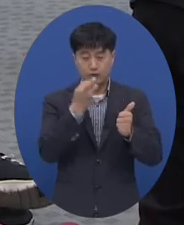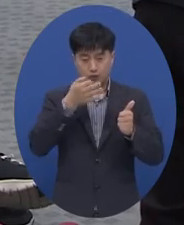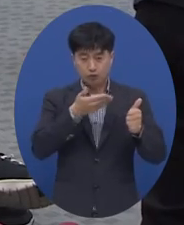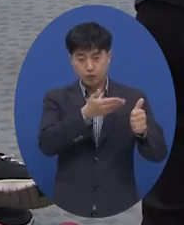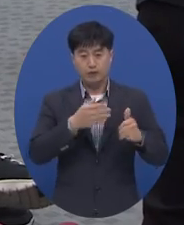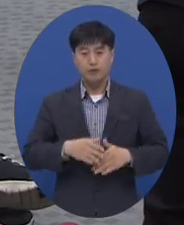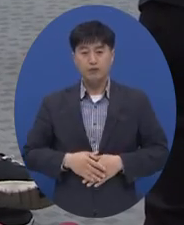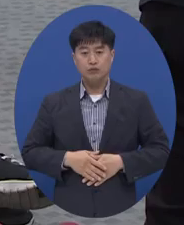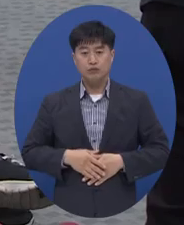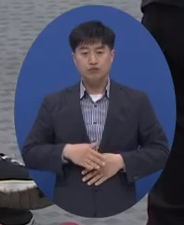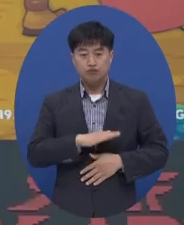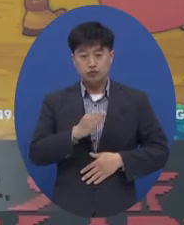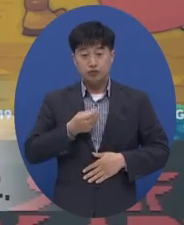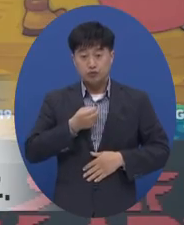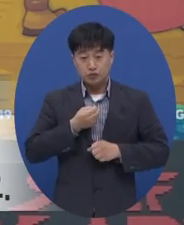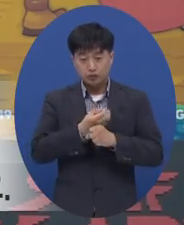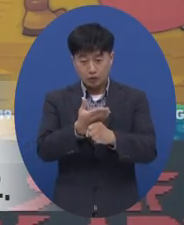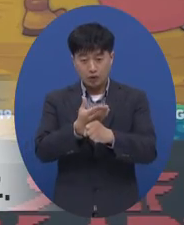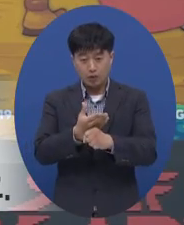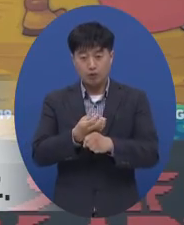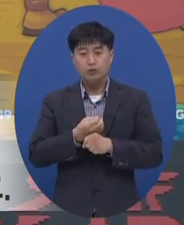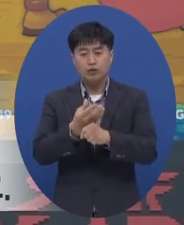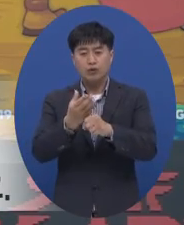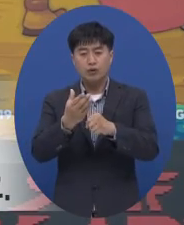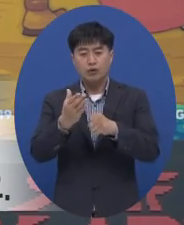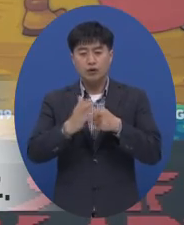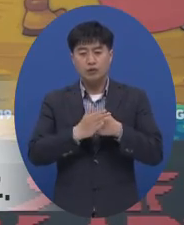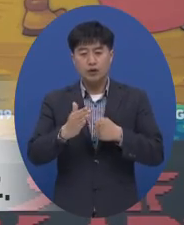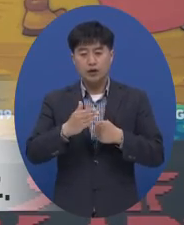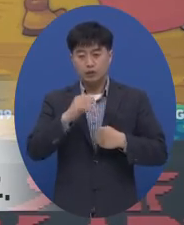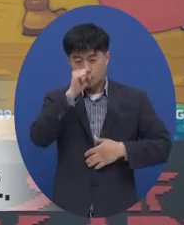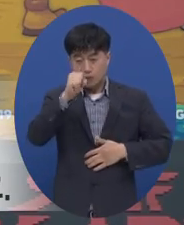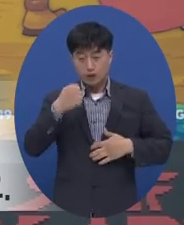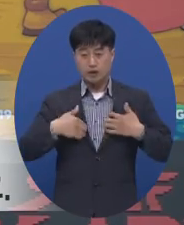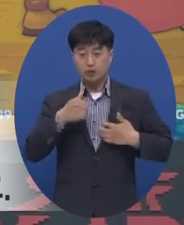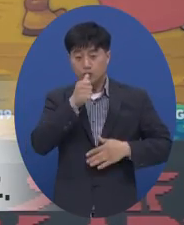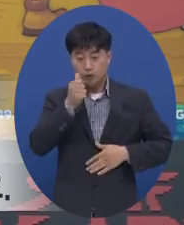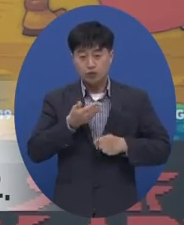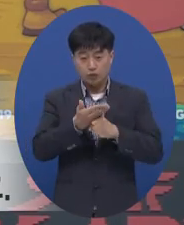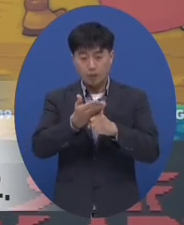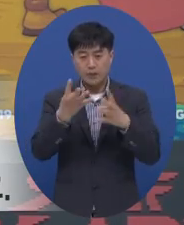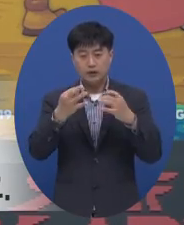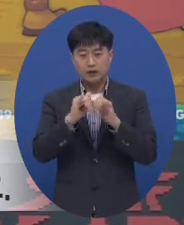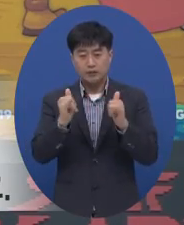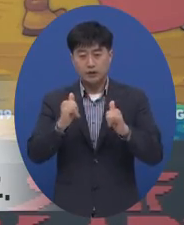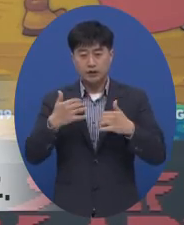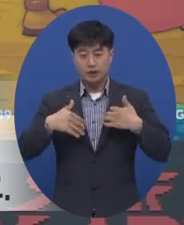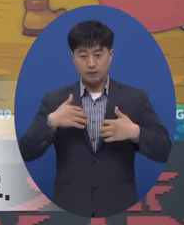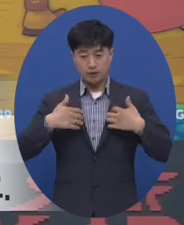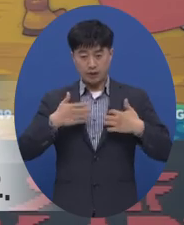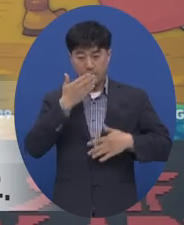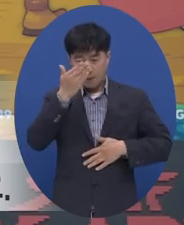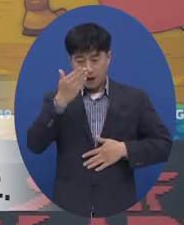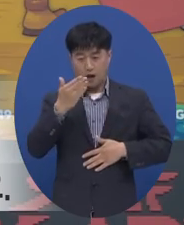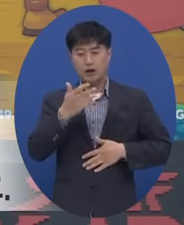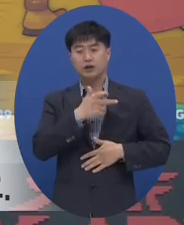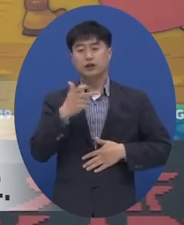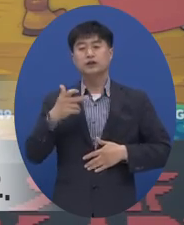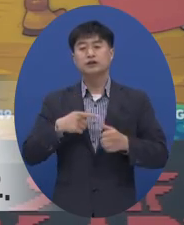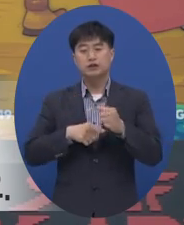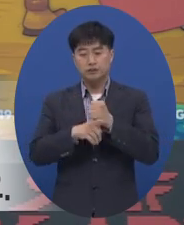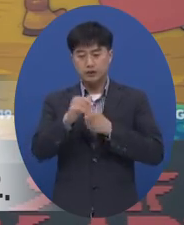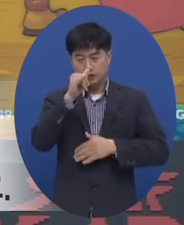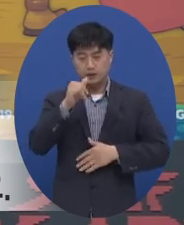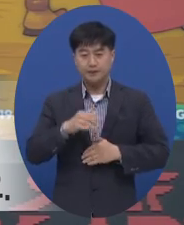주어집니다. 저희를 알릴 수 있고 그 알림으로 인해서 저희 좋은 게임을 소개될 수 있고 많은 사용자들이 저희 게임을 할 수 있다는 것 자체가 너무